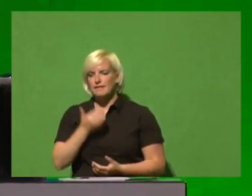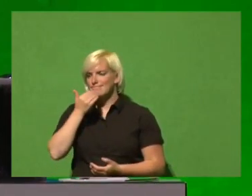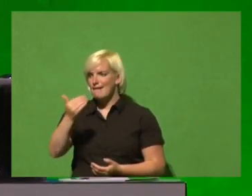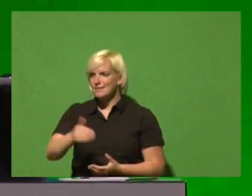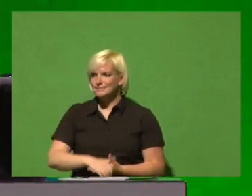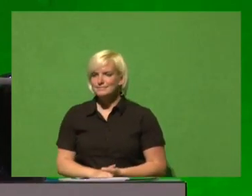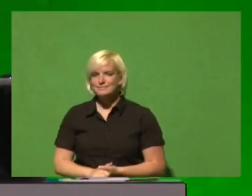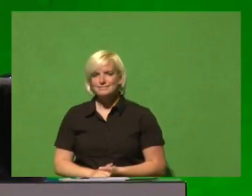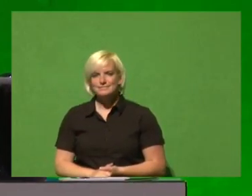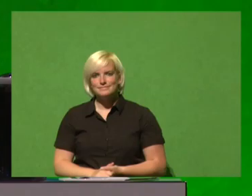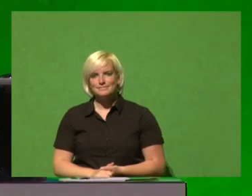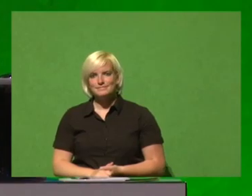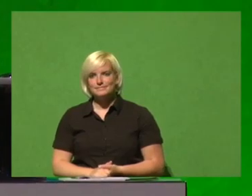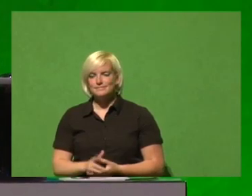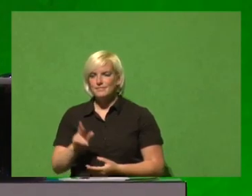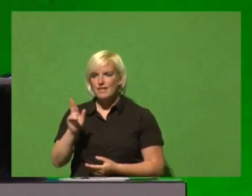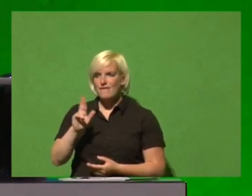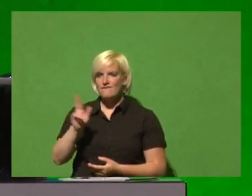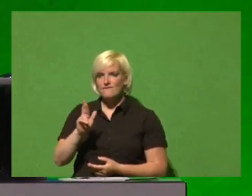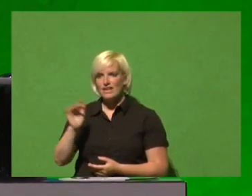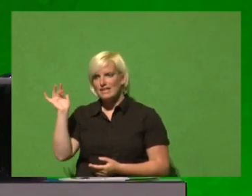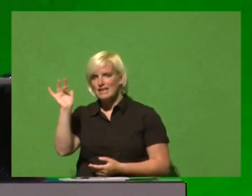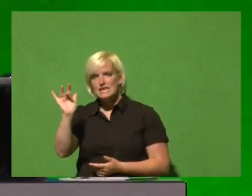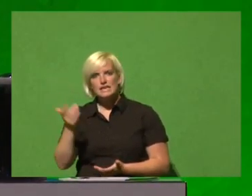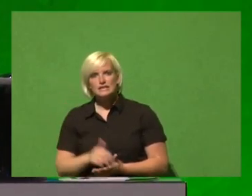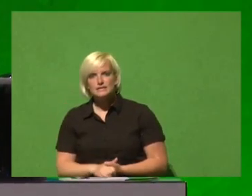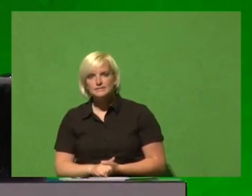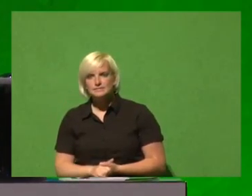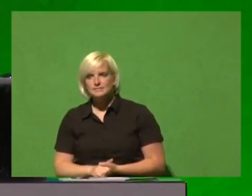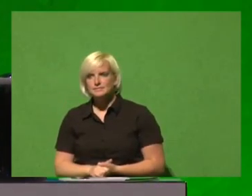Herzlichen Dank. Wer kann dem Antrag nicht zustimmen?